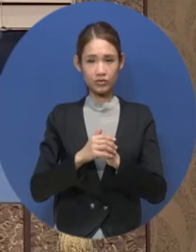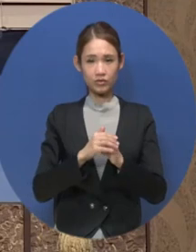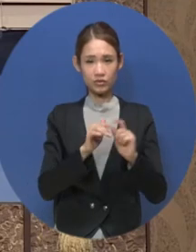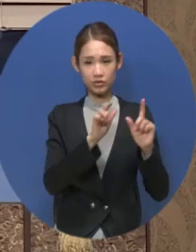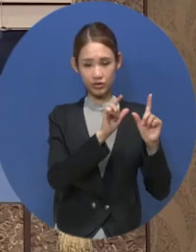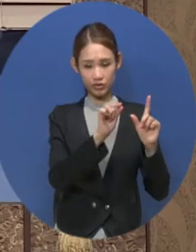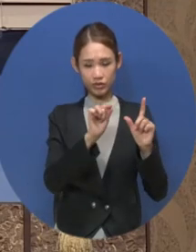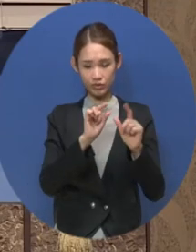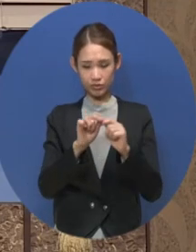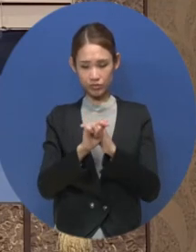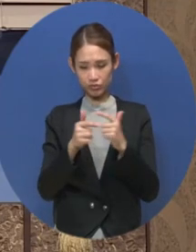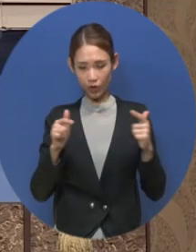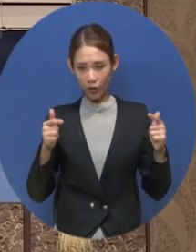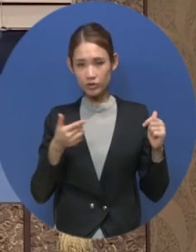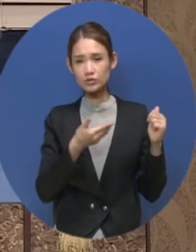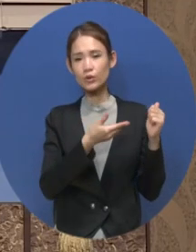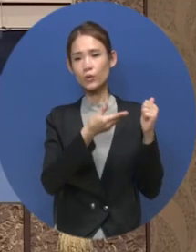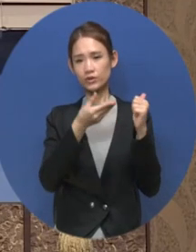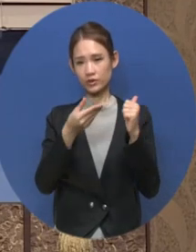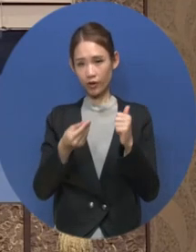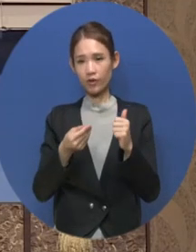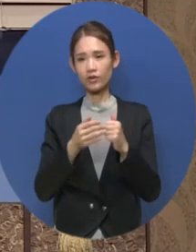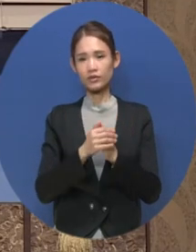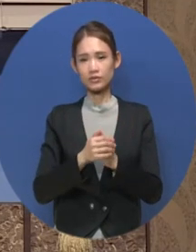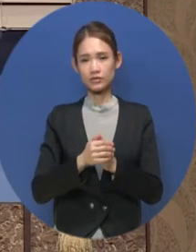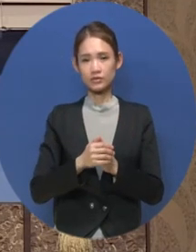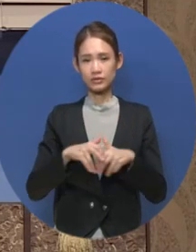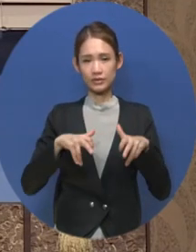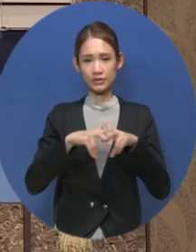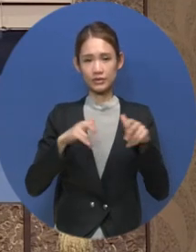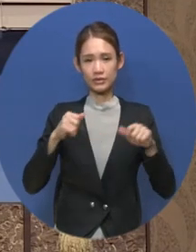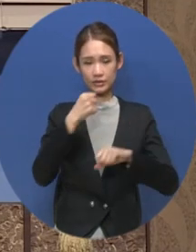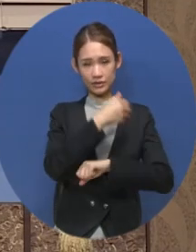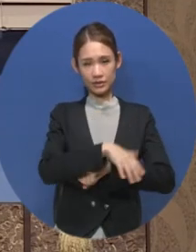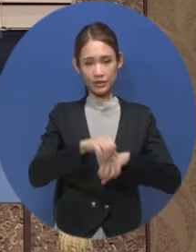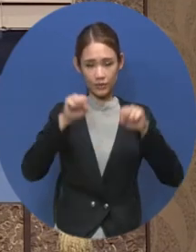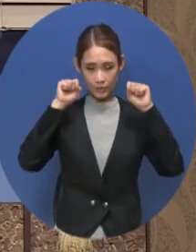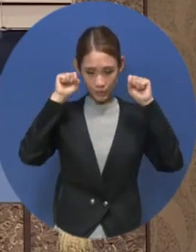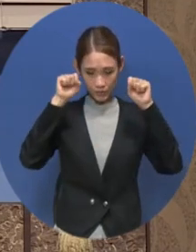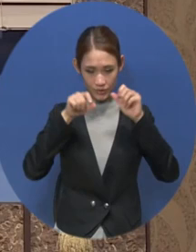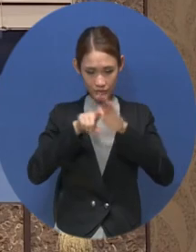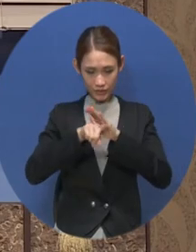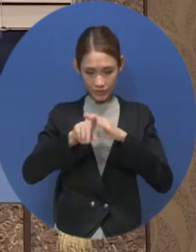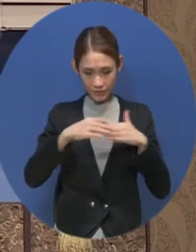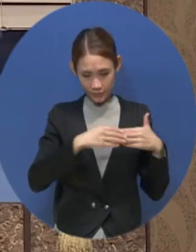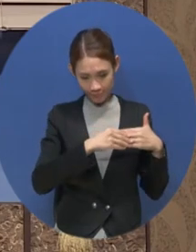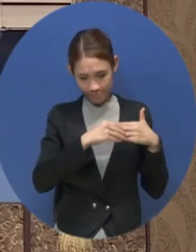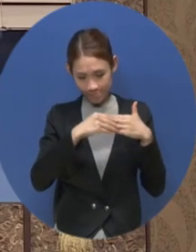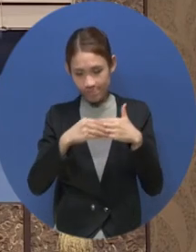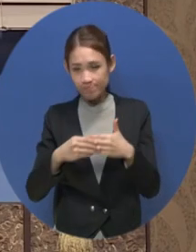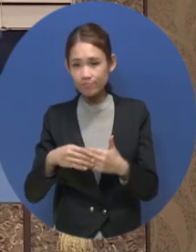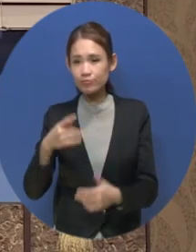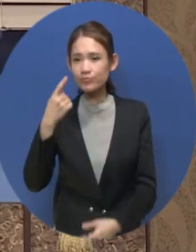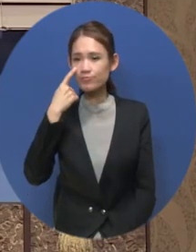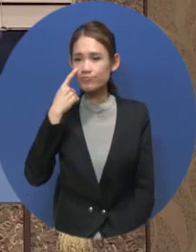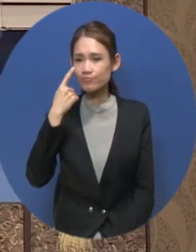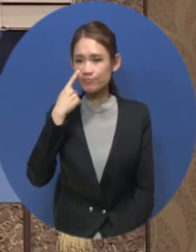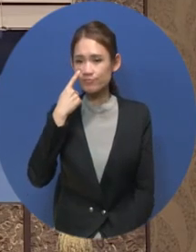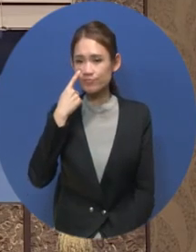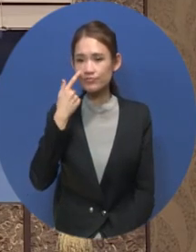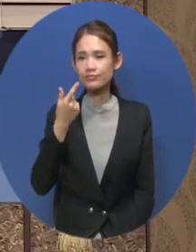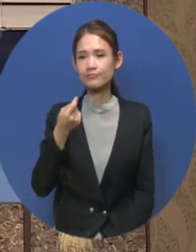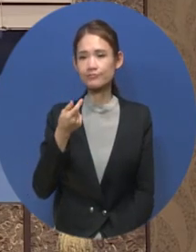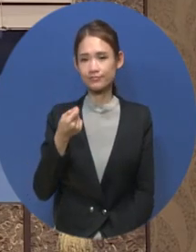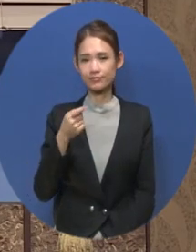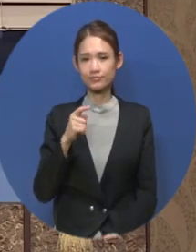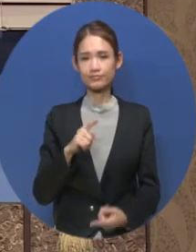국가라든지 네. 예, 이런 부분들을 초청해서 좀 장애인 스포츠를 아시아에서 좀 선도해서 이끌어 보자. 그래서 그런